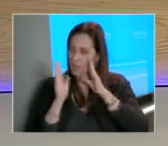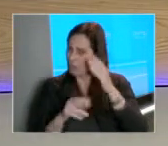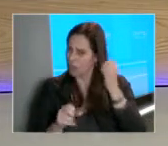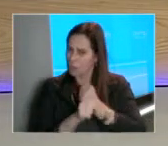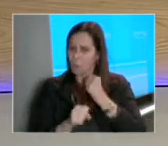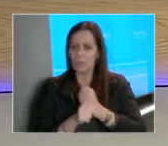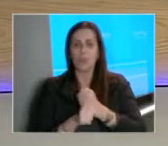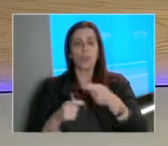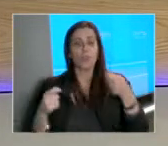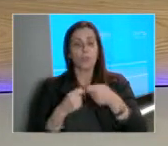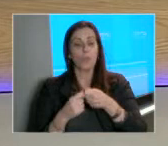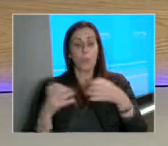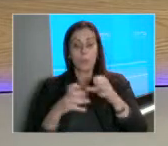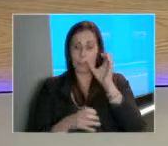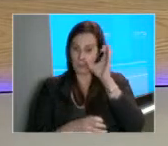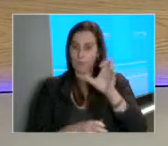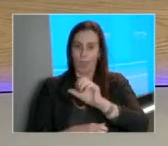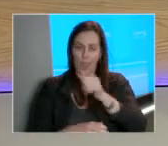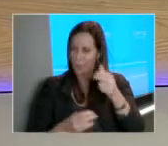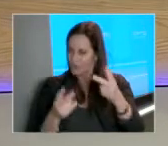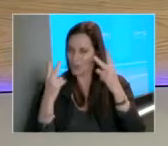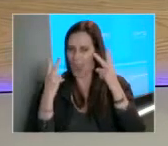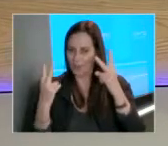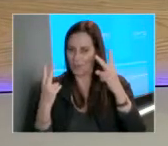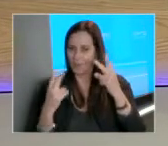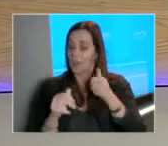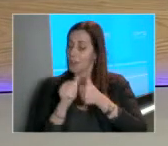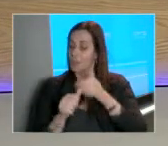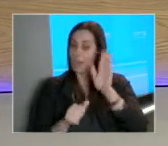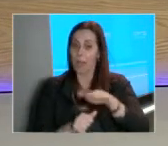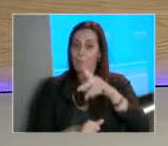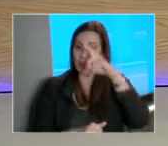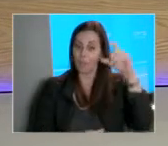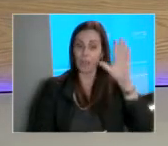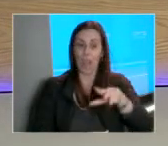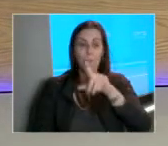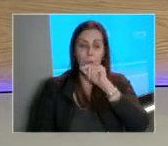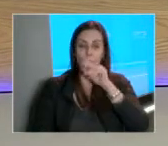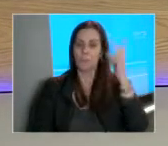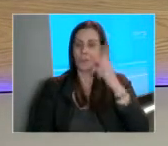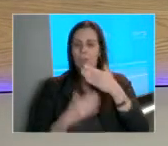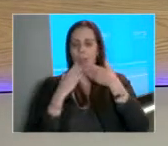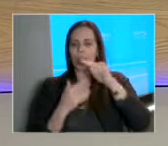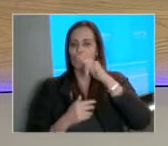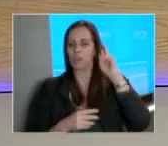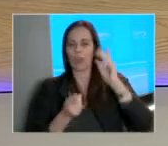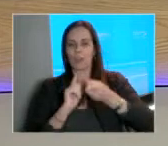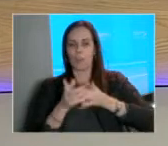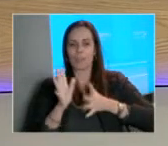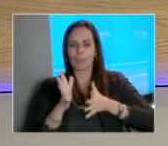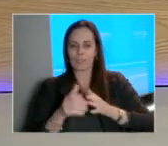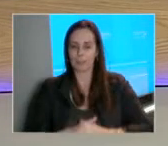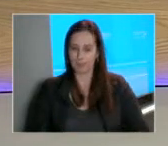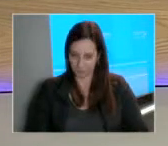לפייסבוק שלנו ותעשו לנו שיתוף או מסיבת צפייה, כי זה הכי שווה. תעקבו אחרינו באינסטגרם וגם בטוויטר, וכמובן, תודה רבה לתמי שמע על